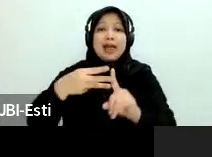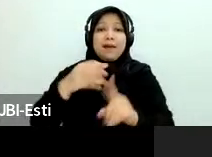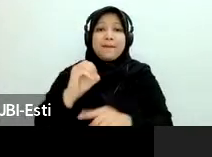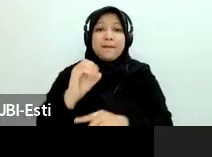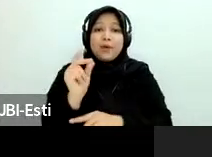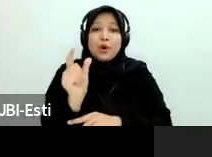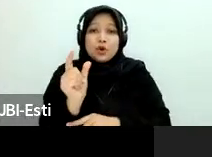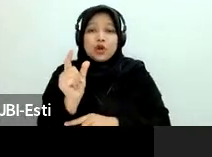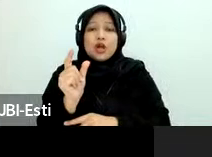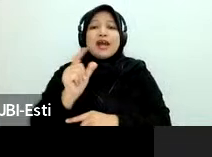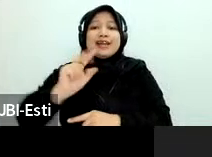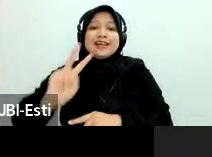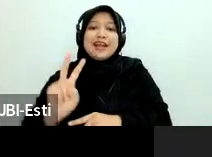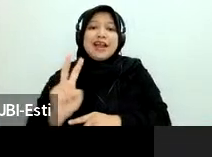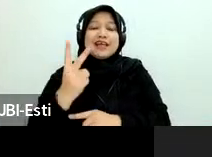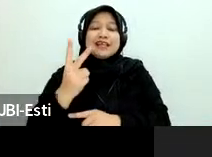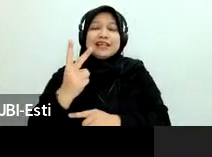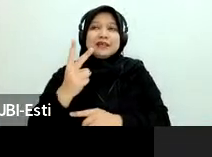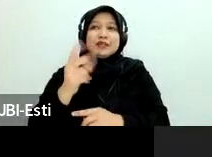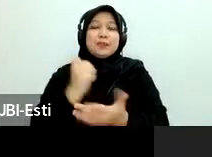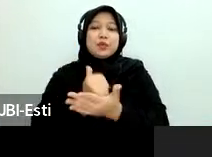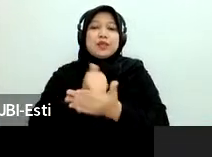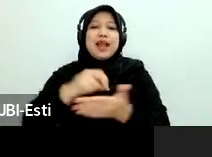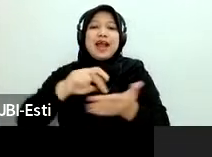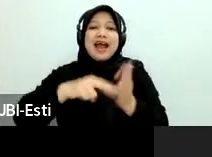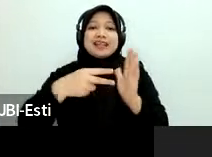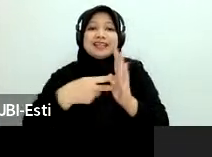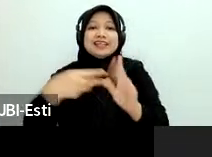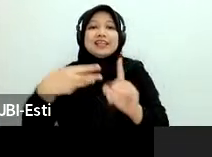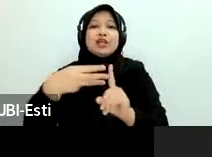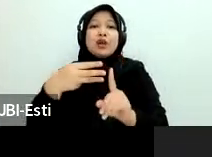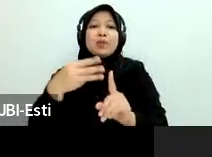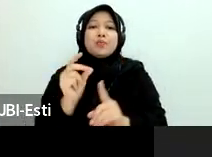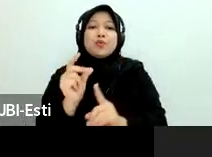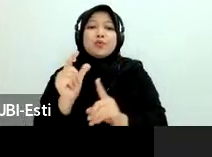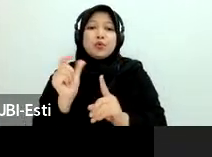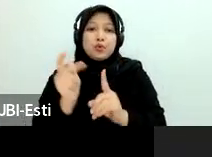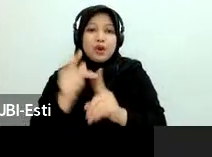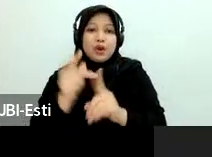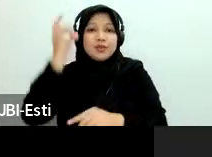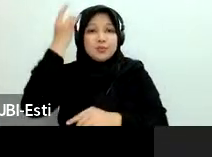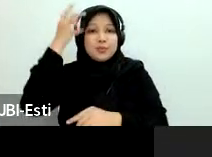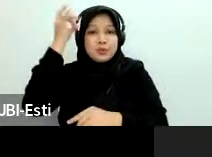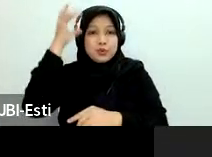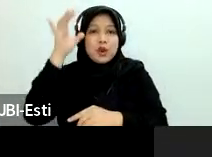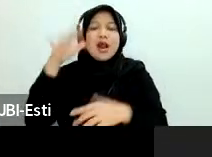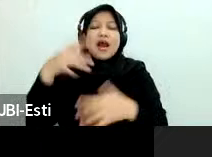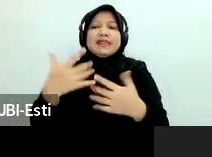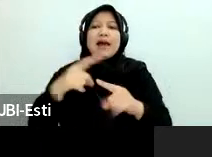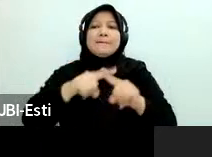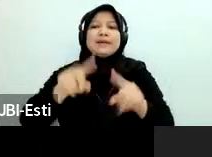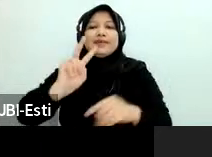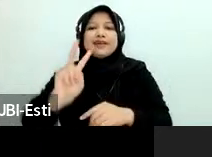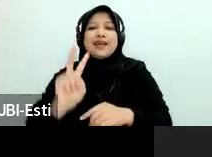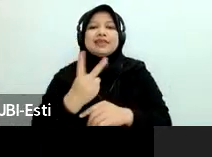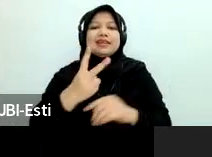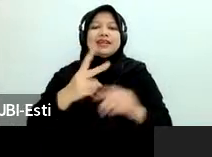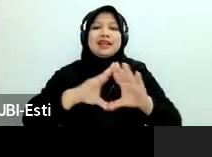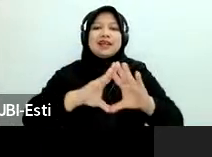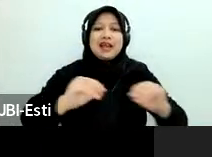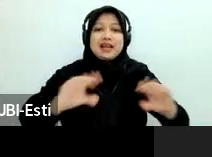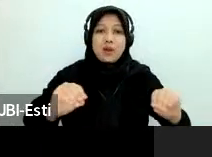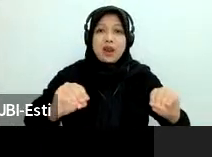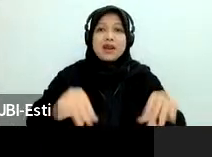kata karyawan yang lebih Netral gitu ya kemudian proletariat atau proletar diganti dengan kata miskin